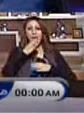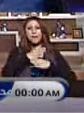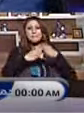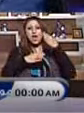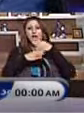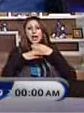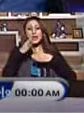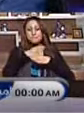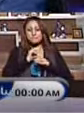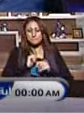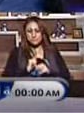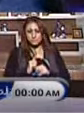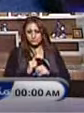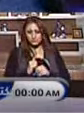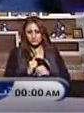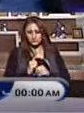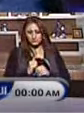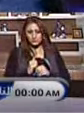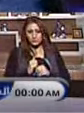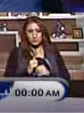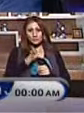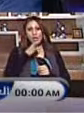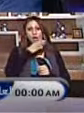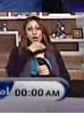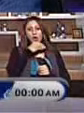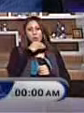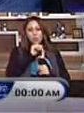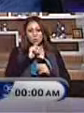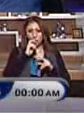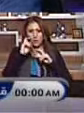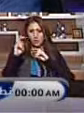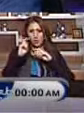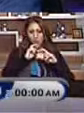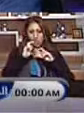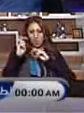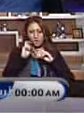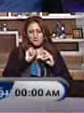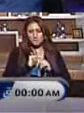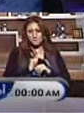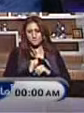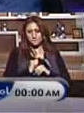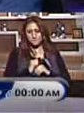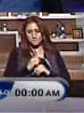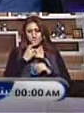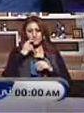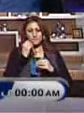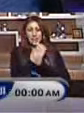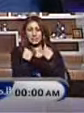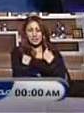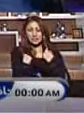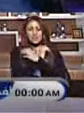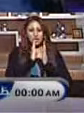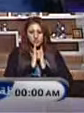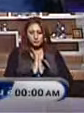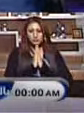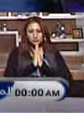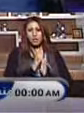يعني يعني على شر طريق ازر اذر نعم وهو صنع للتماثيل وو الى اخره